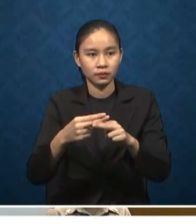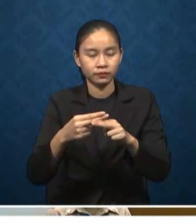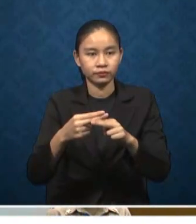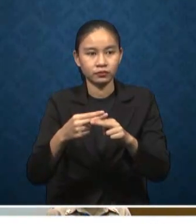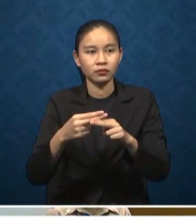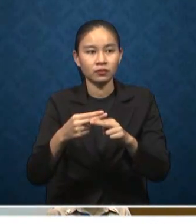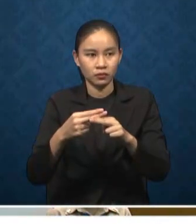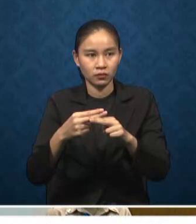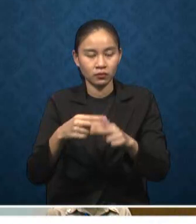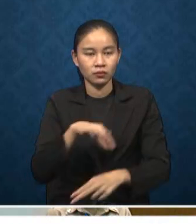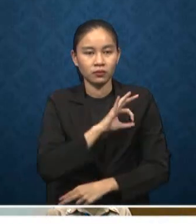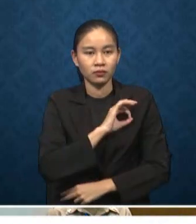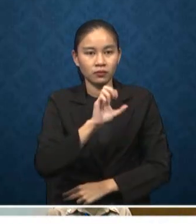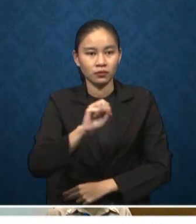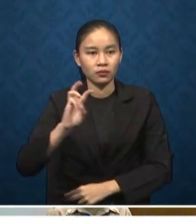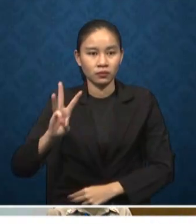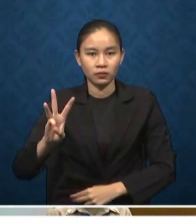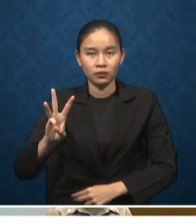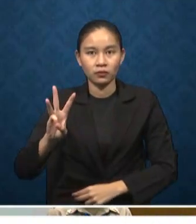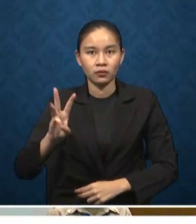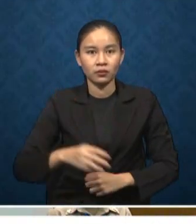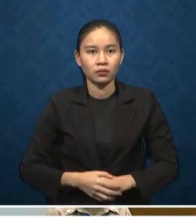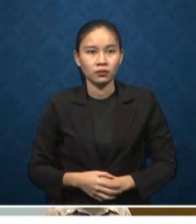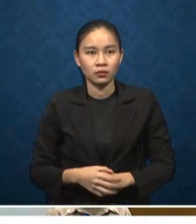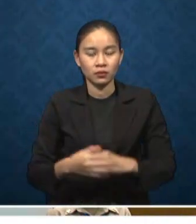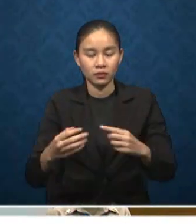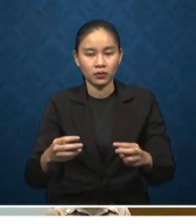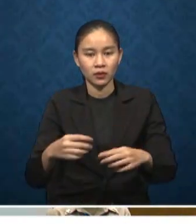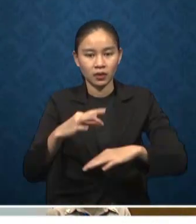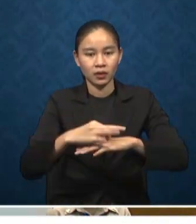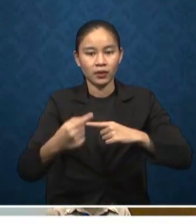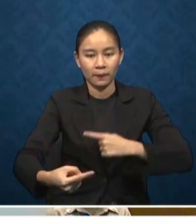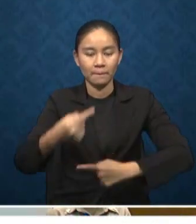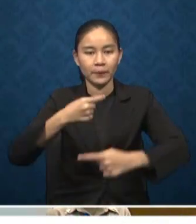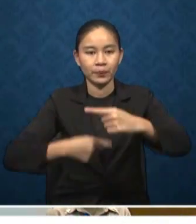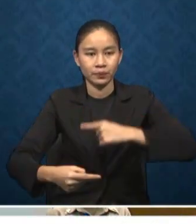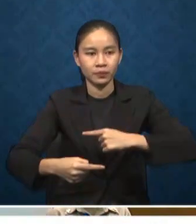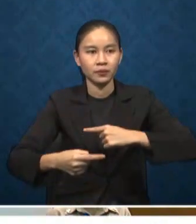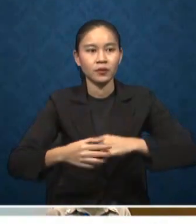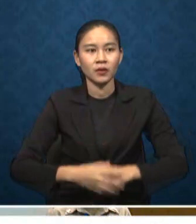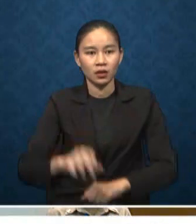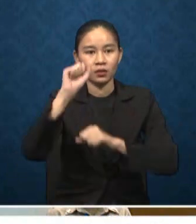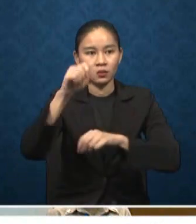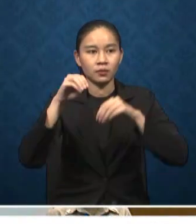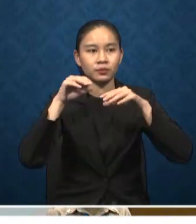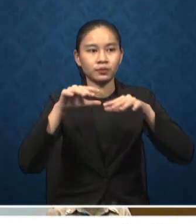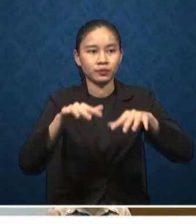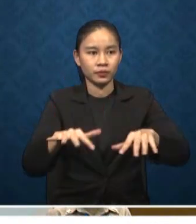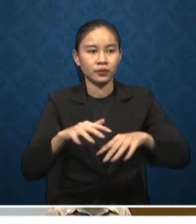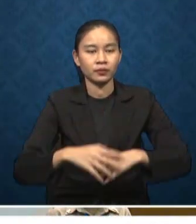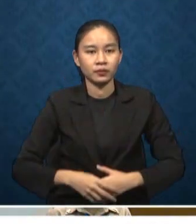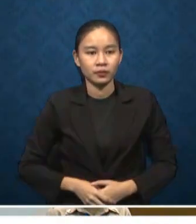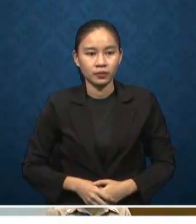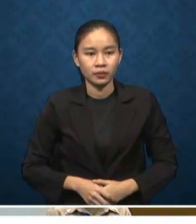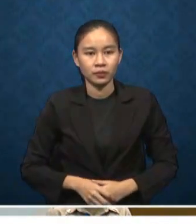เป็นสมาชิกวุฒิสภาแทนตำแหน่งที่ว่างตั้งแต่บัดนี้เป็นต้นไปประกาศณวันที่ 18มีนาคม